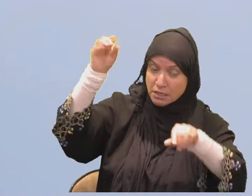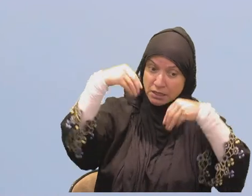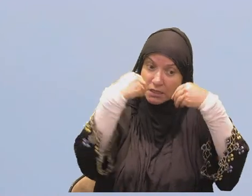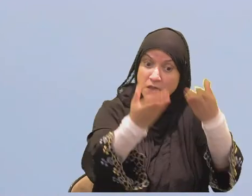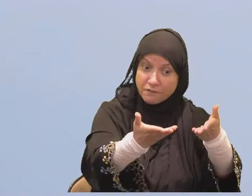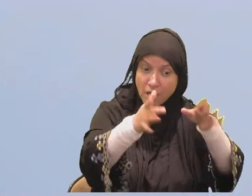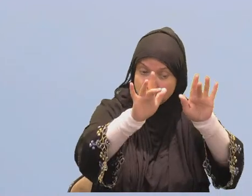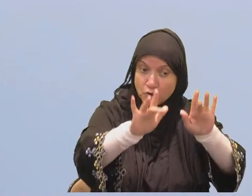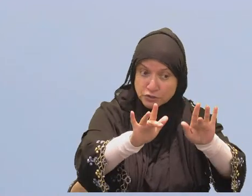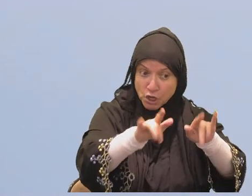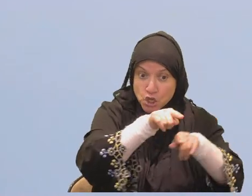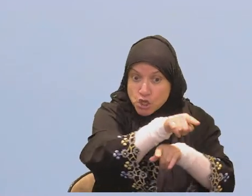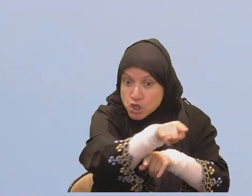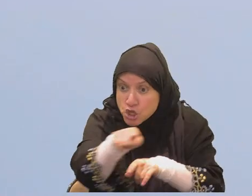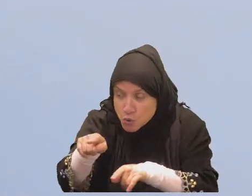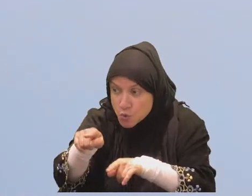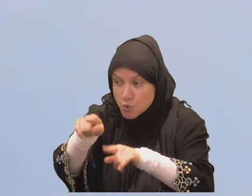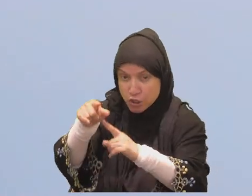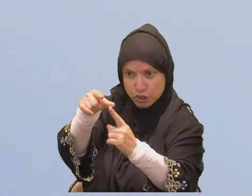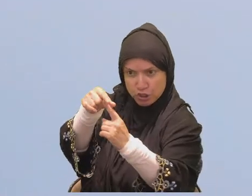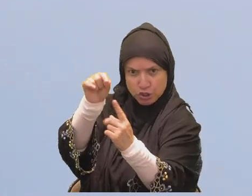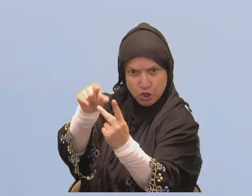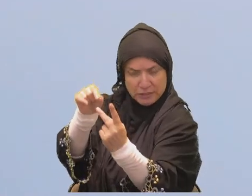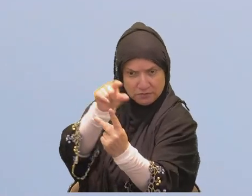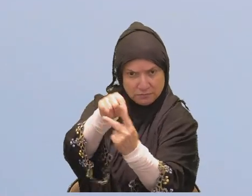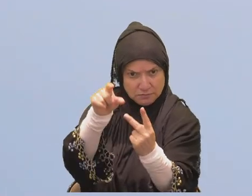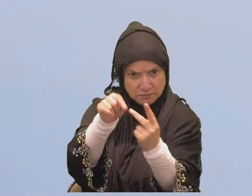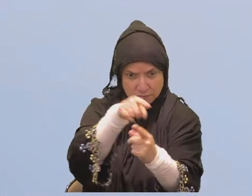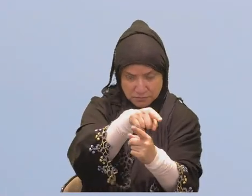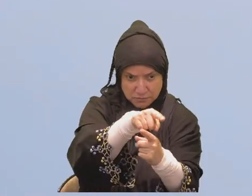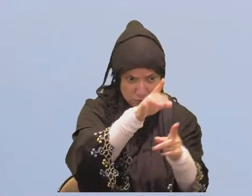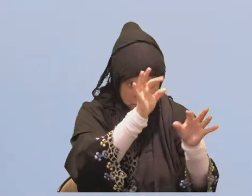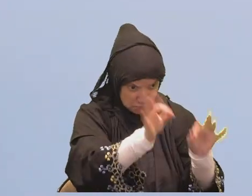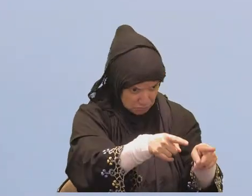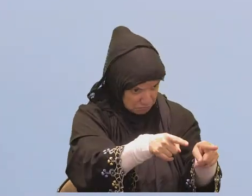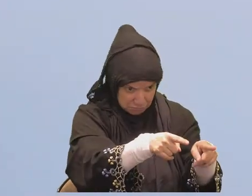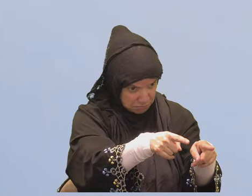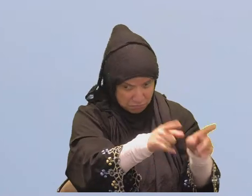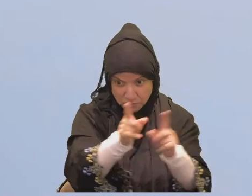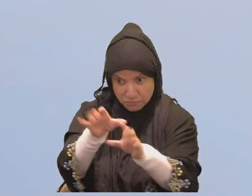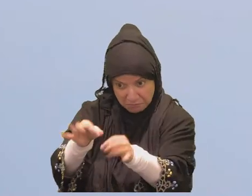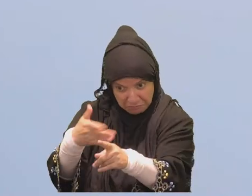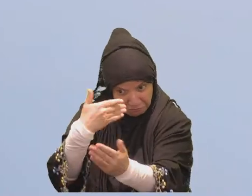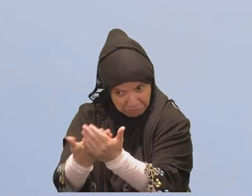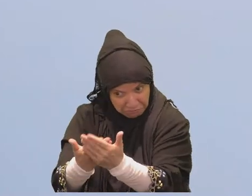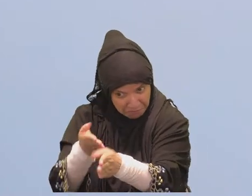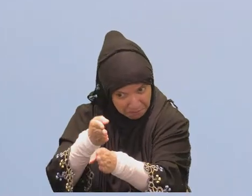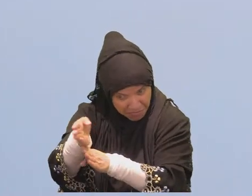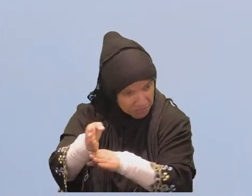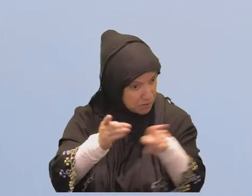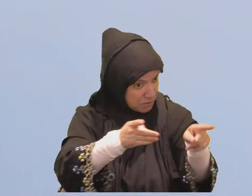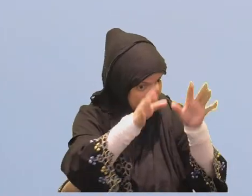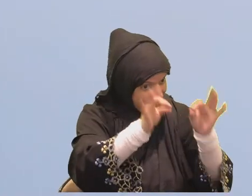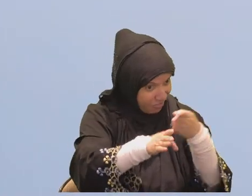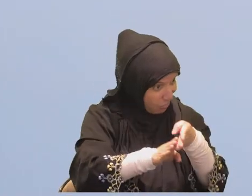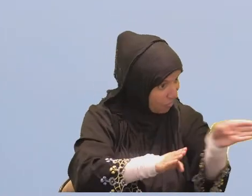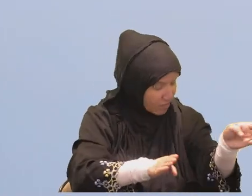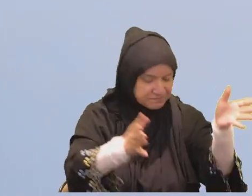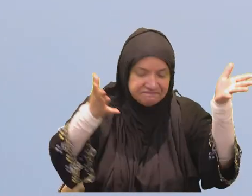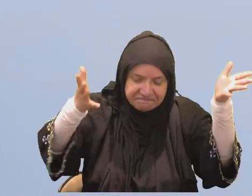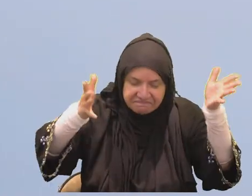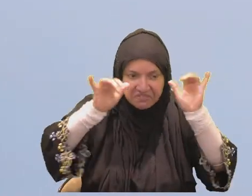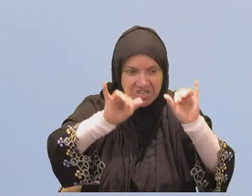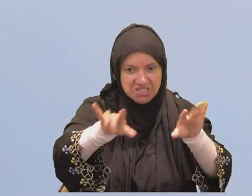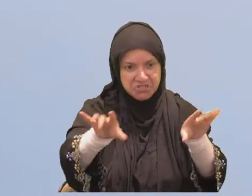just finished Ramadan. And Ramadan starts, the Imam gets up and says, شهر